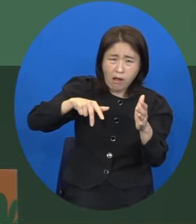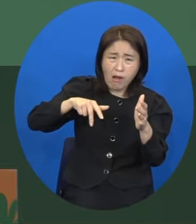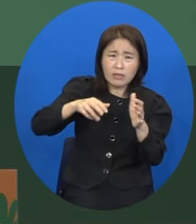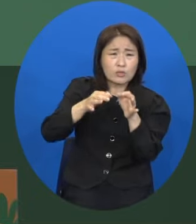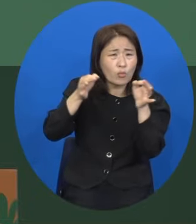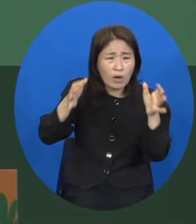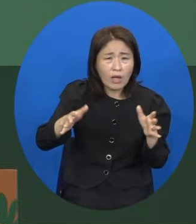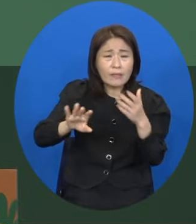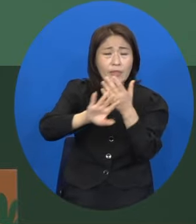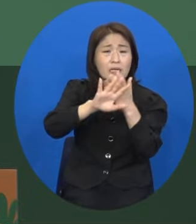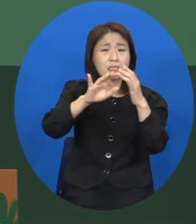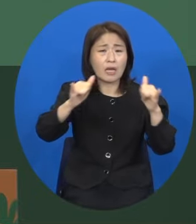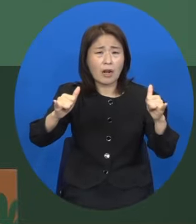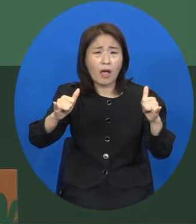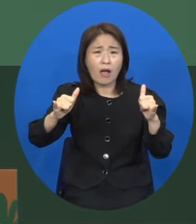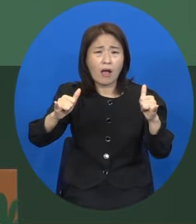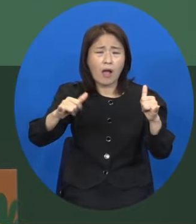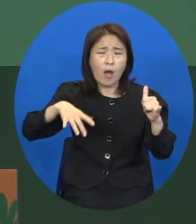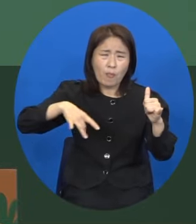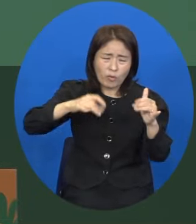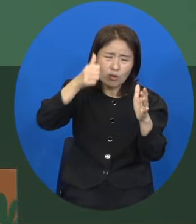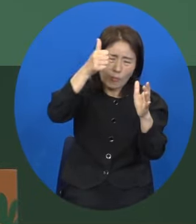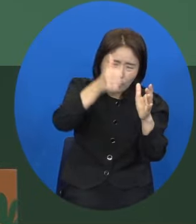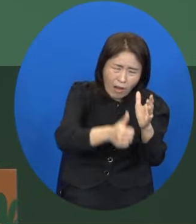사람이 먼저 내려가나이다.